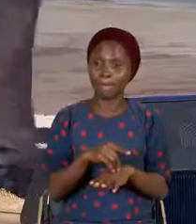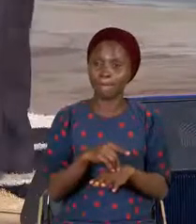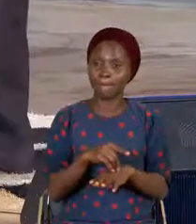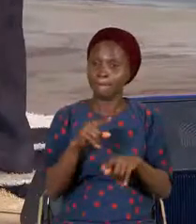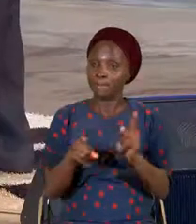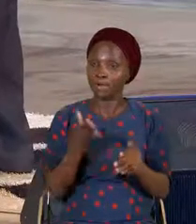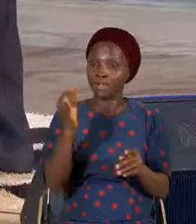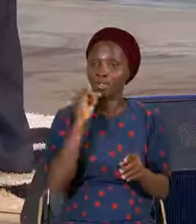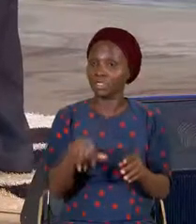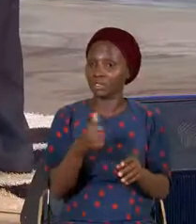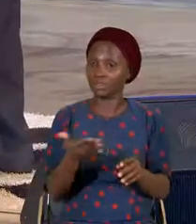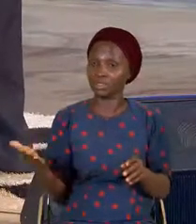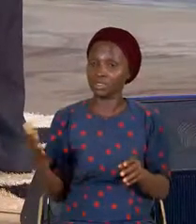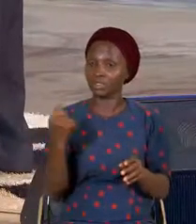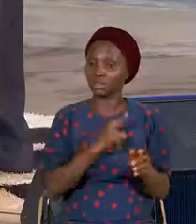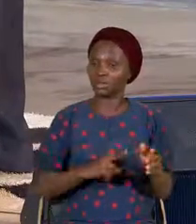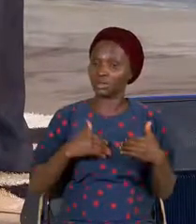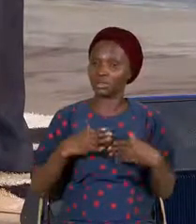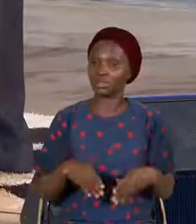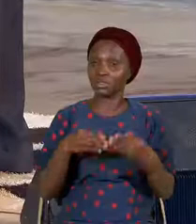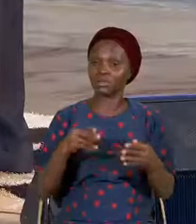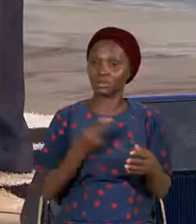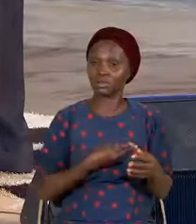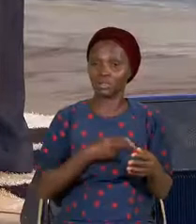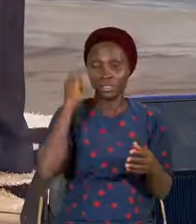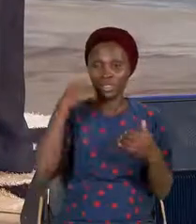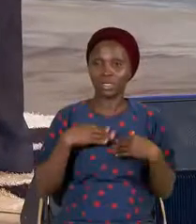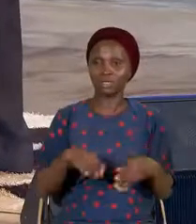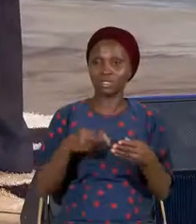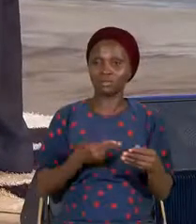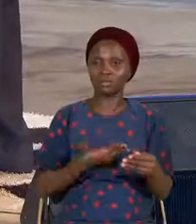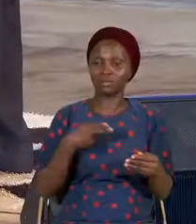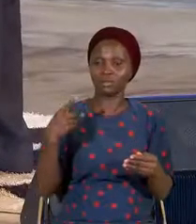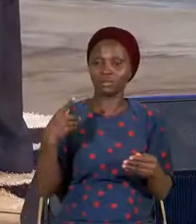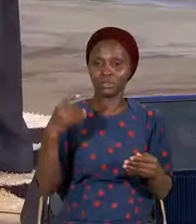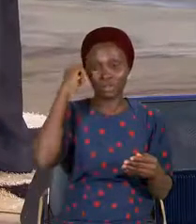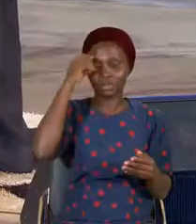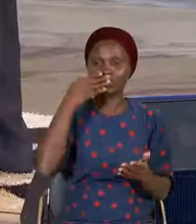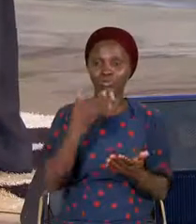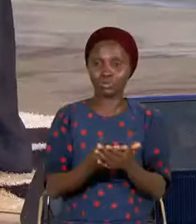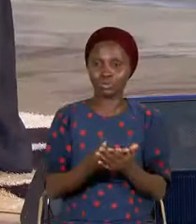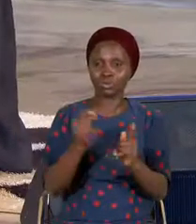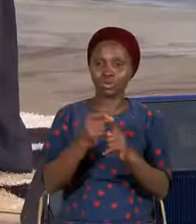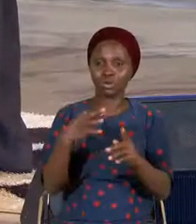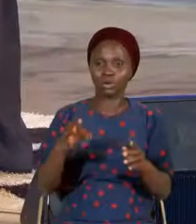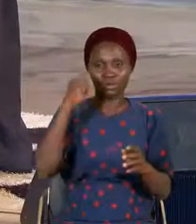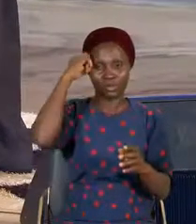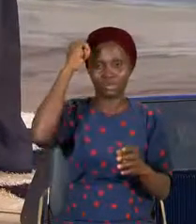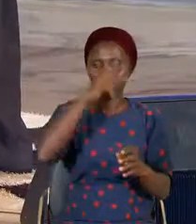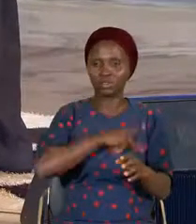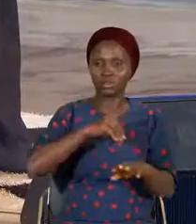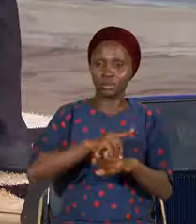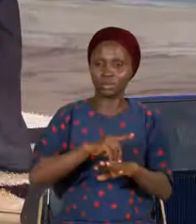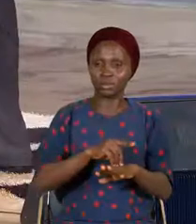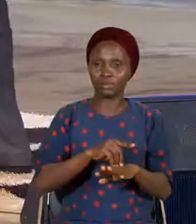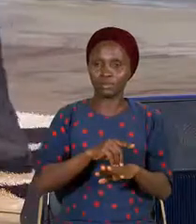de sagesse. Mais il y a une autre chose que le Seigneur nous donne. Il nous a donné également la bonne parole de son